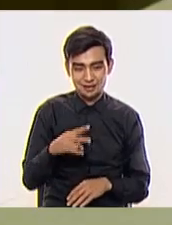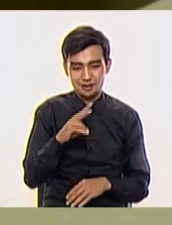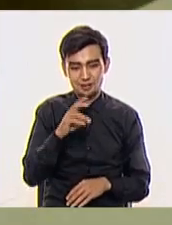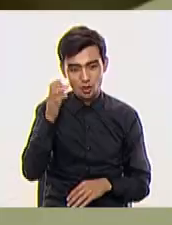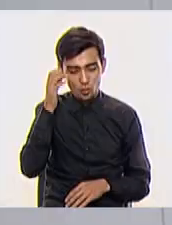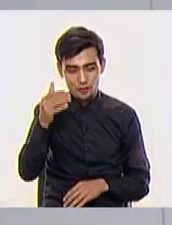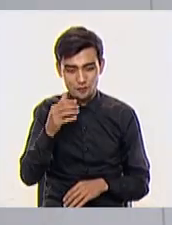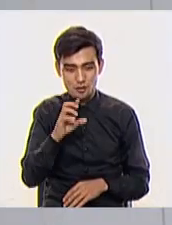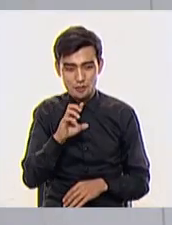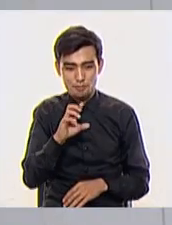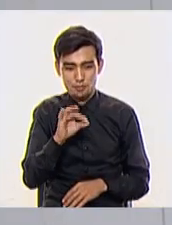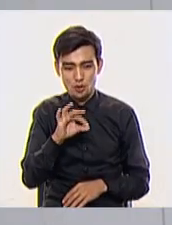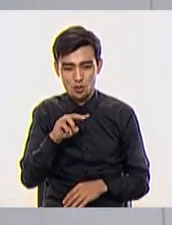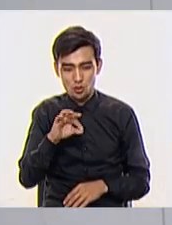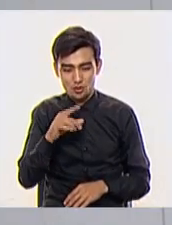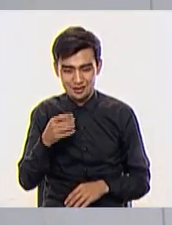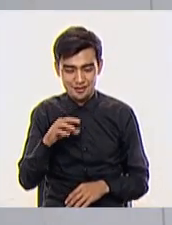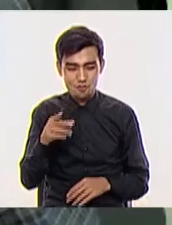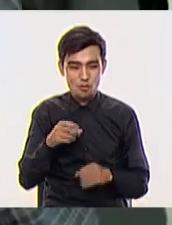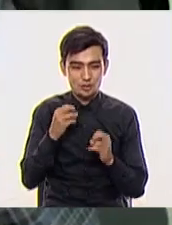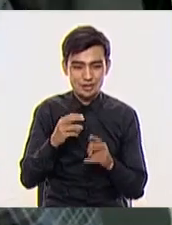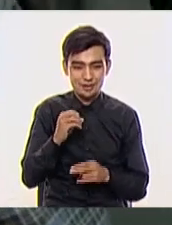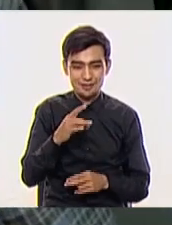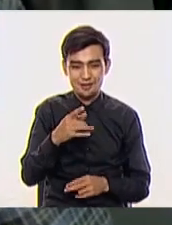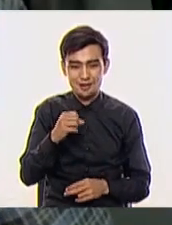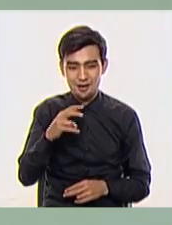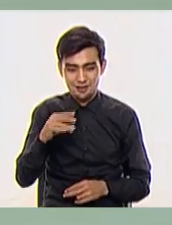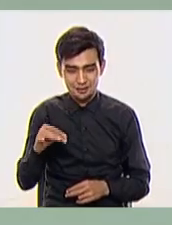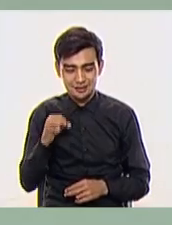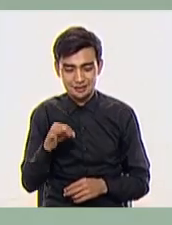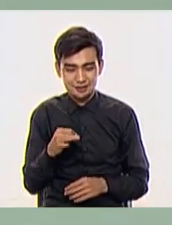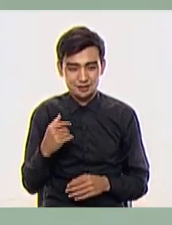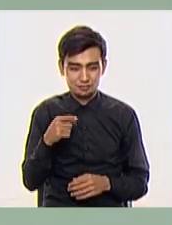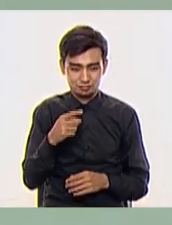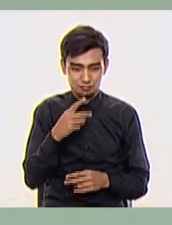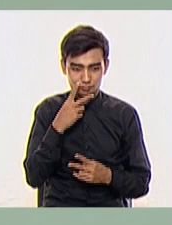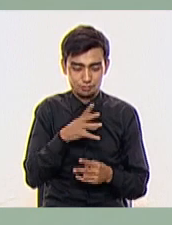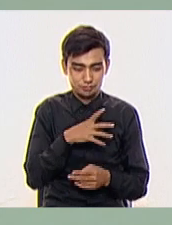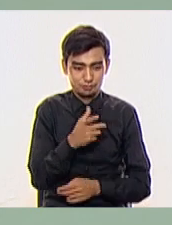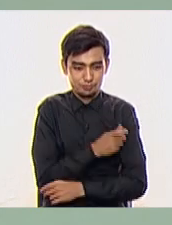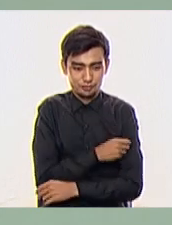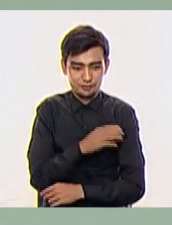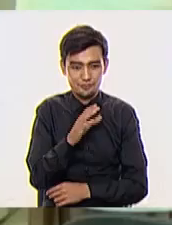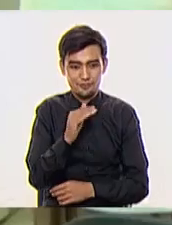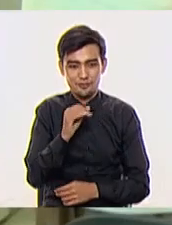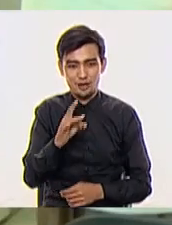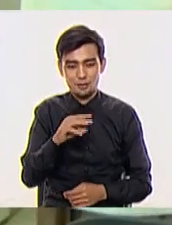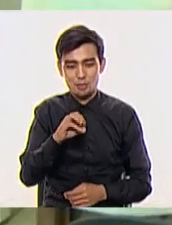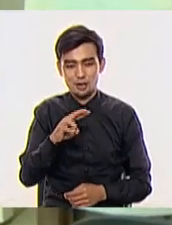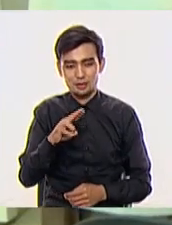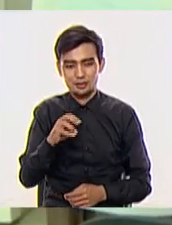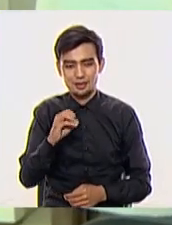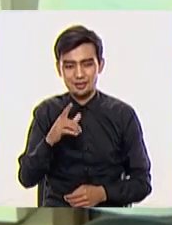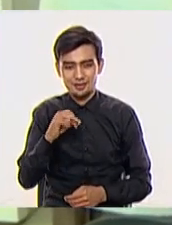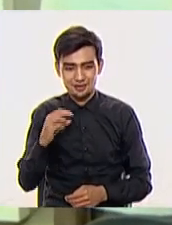НИИ проблем биологической безопасности Ергали Абдураимовым. А именно, их смутило использование формальдегида для инактивности